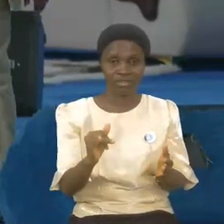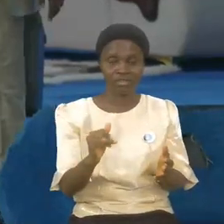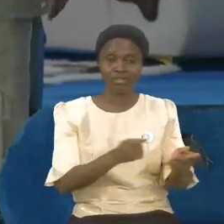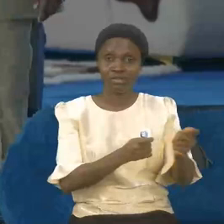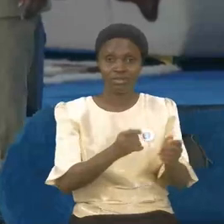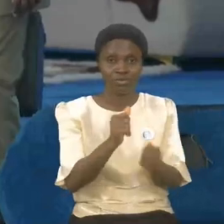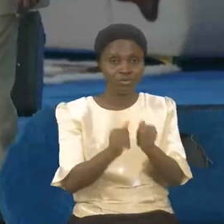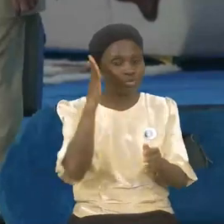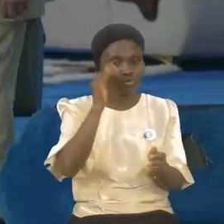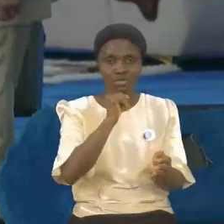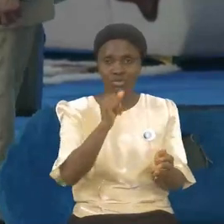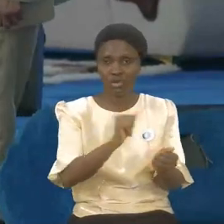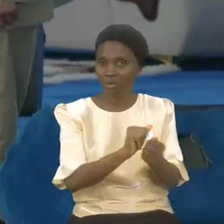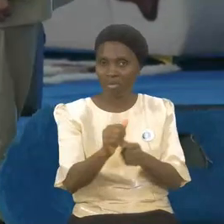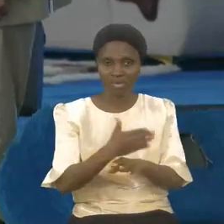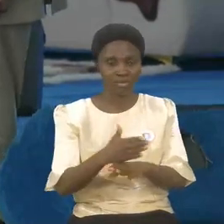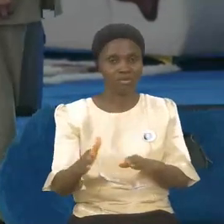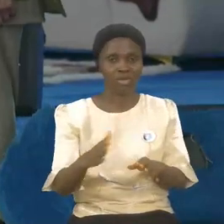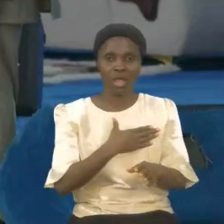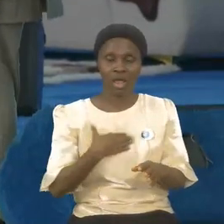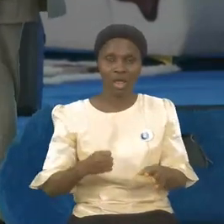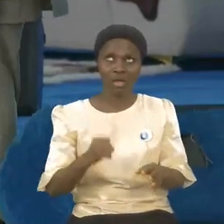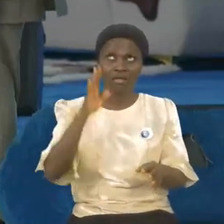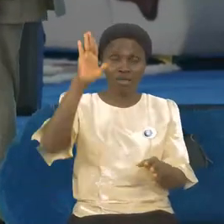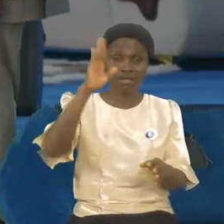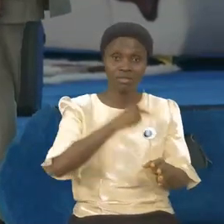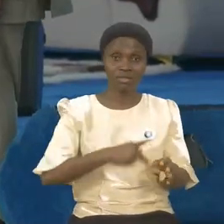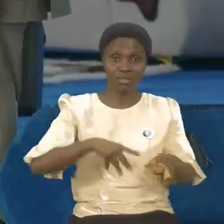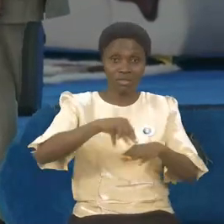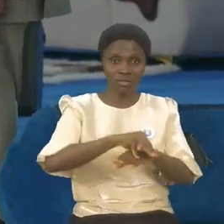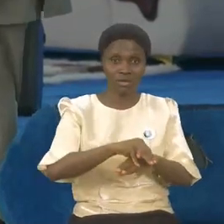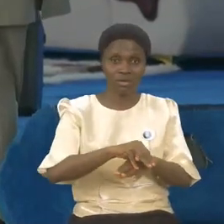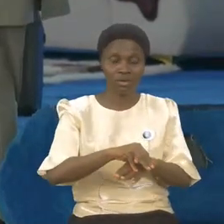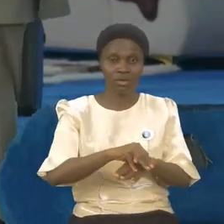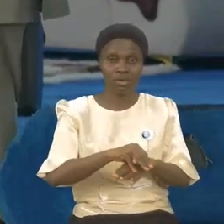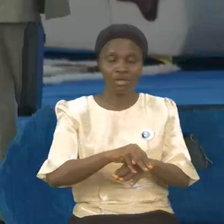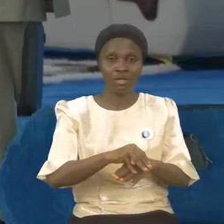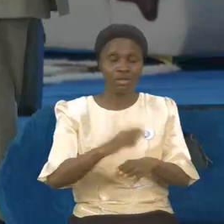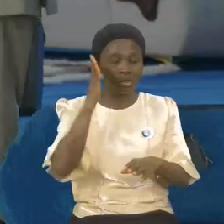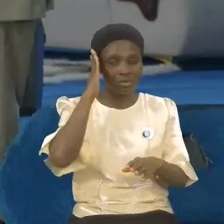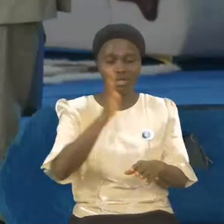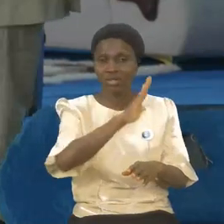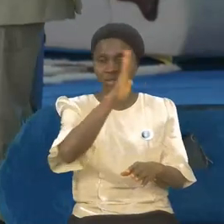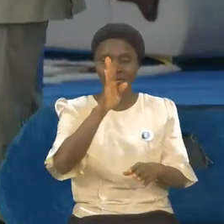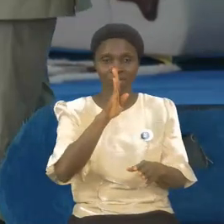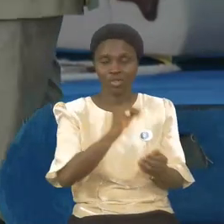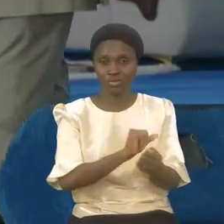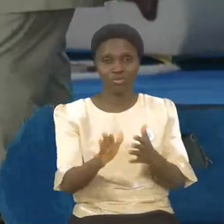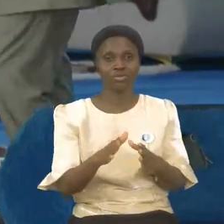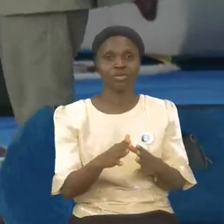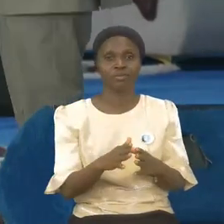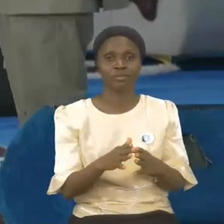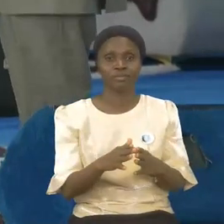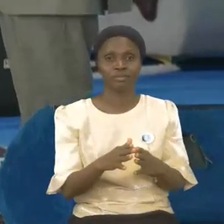domination est une domination éternelle qui n'est pas sur un point et son règne ne